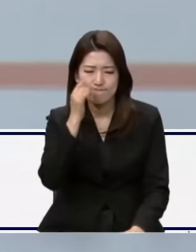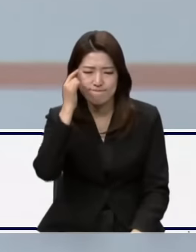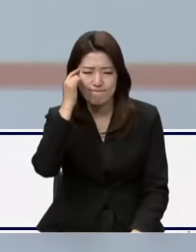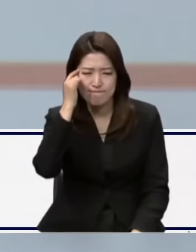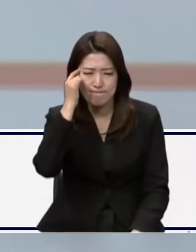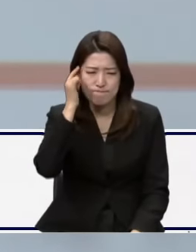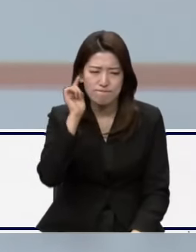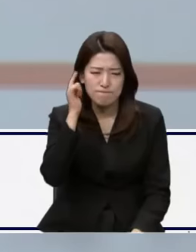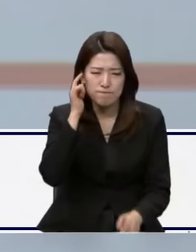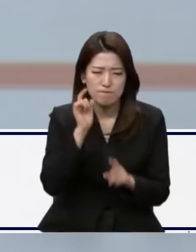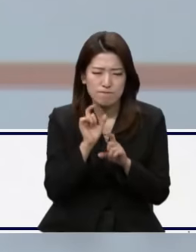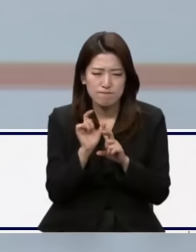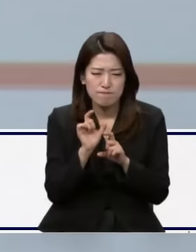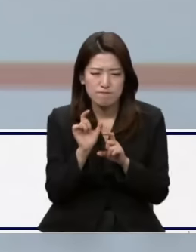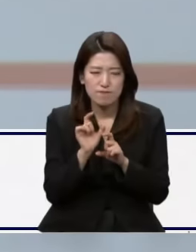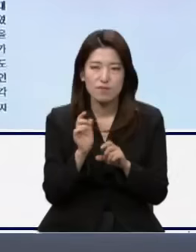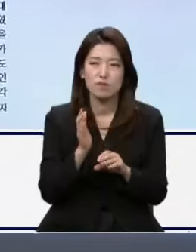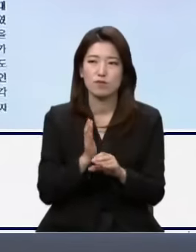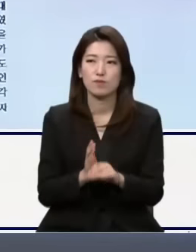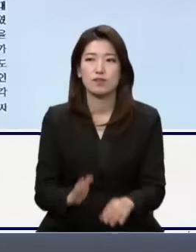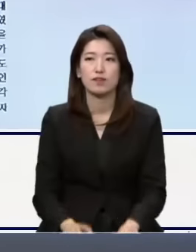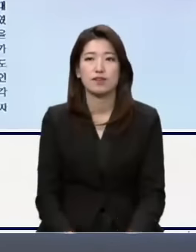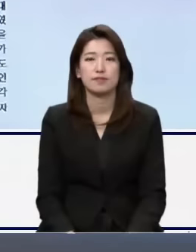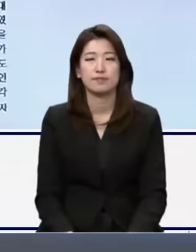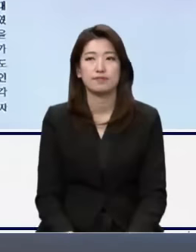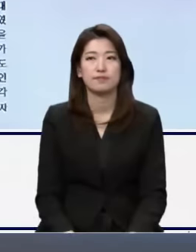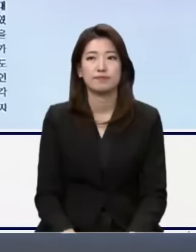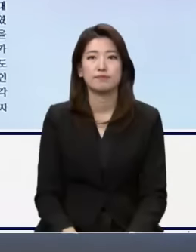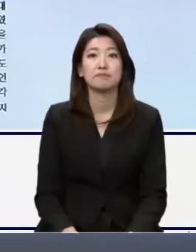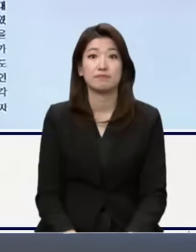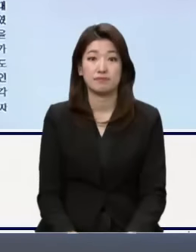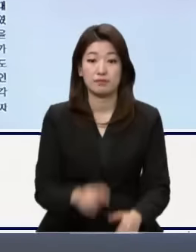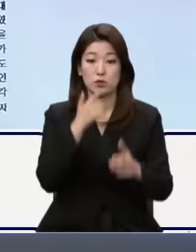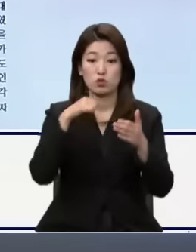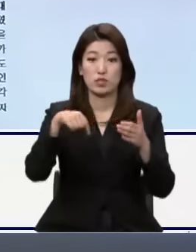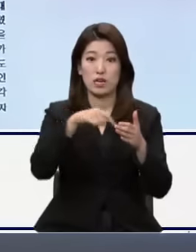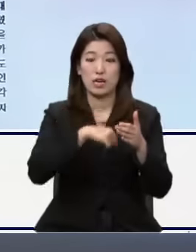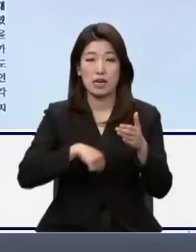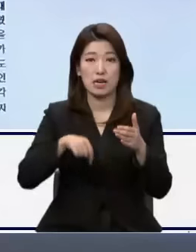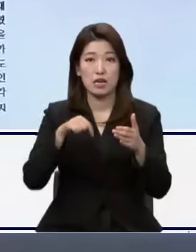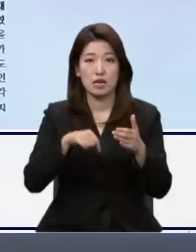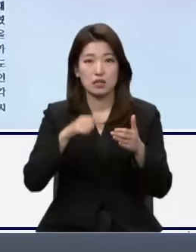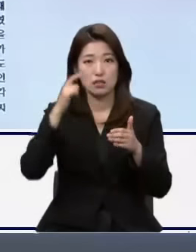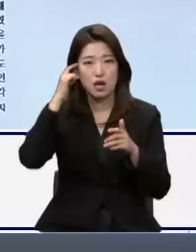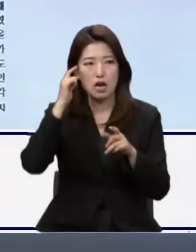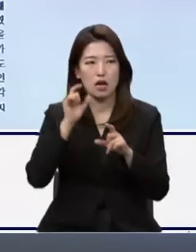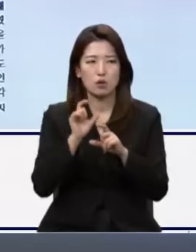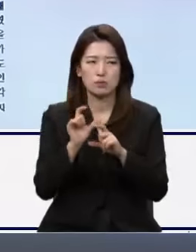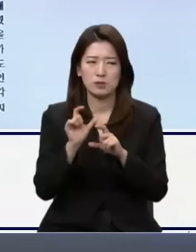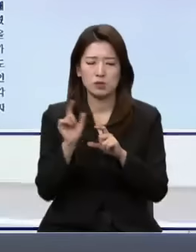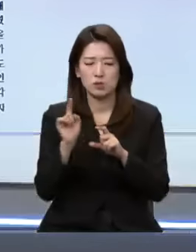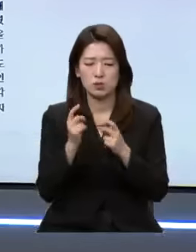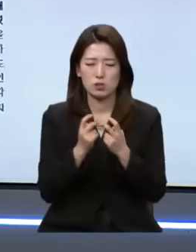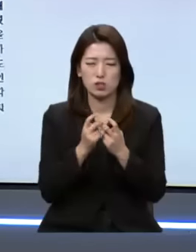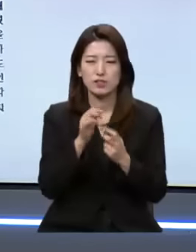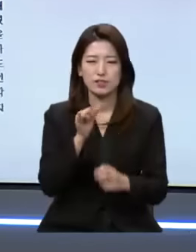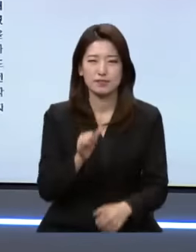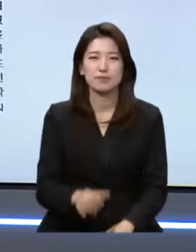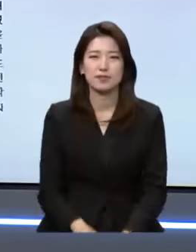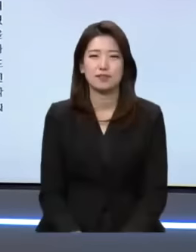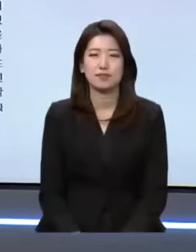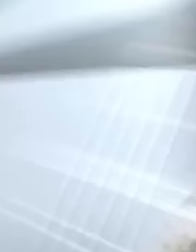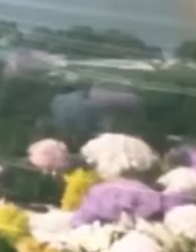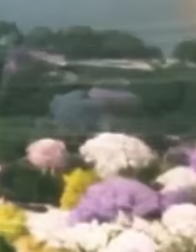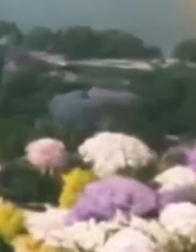고민하고 있다라는 말씀드리겠습니다네 당 내부에서도 전략적으로 고민 하고 있다가 마지막